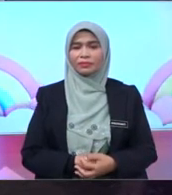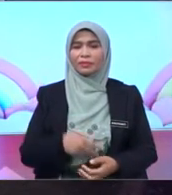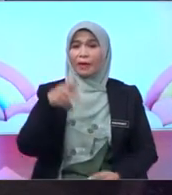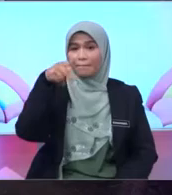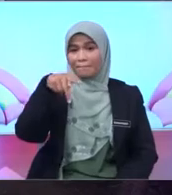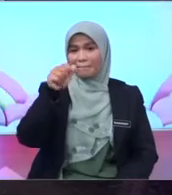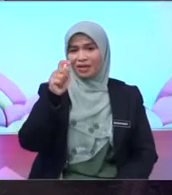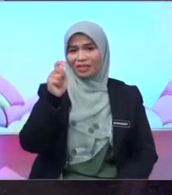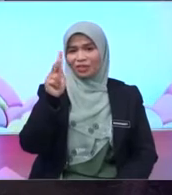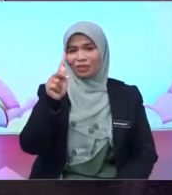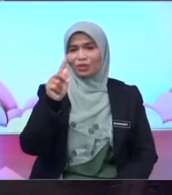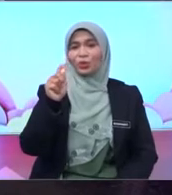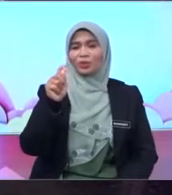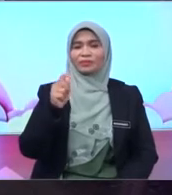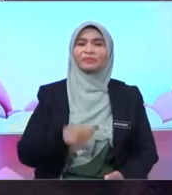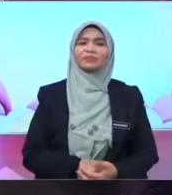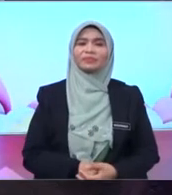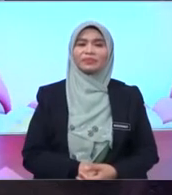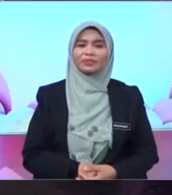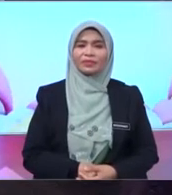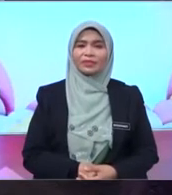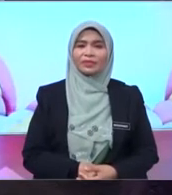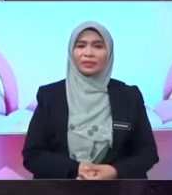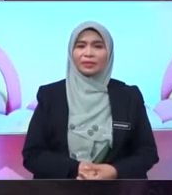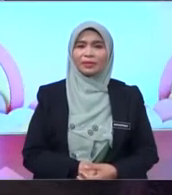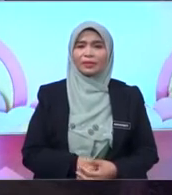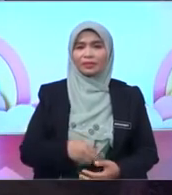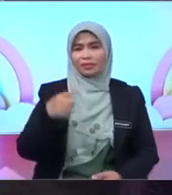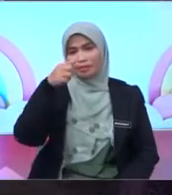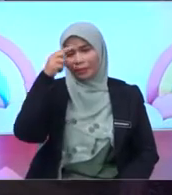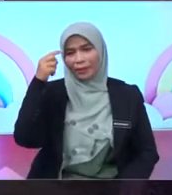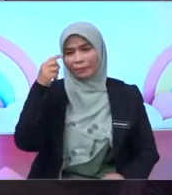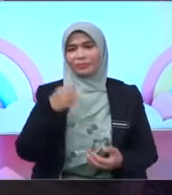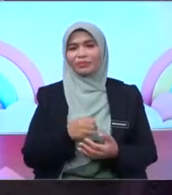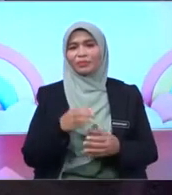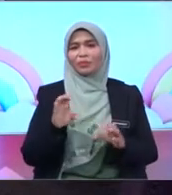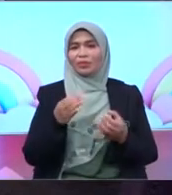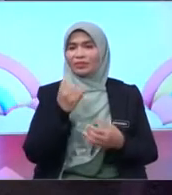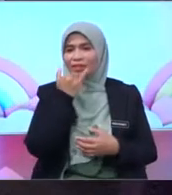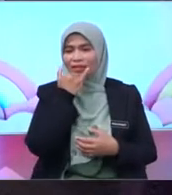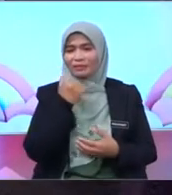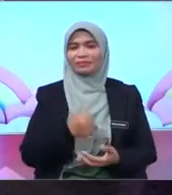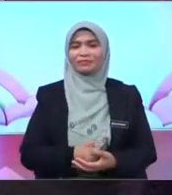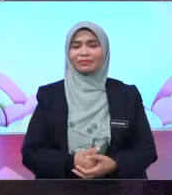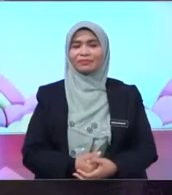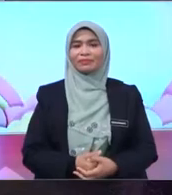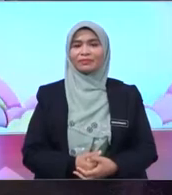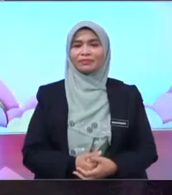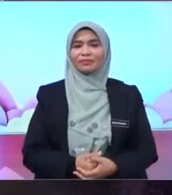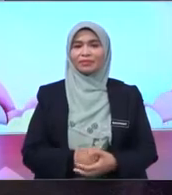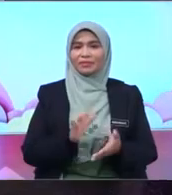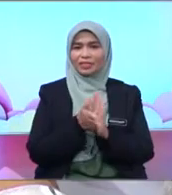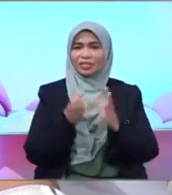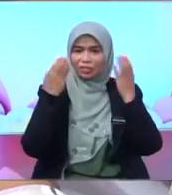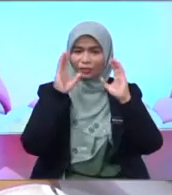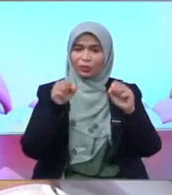yang patut Iya betul Mira Oke tingkah laku yang baitoey Oke Tulis disini sego Oke